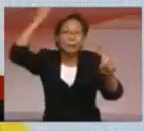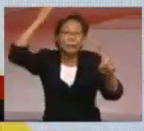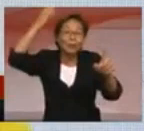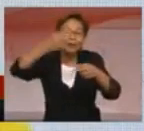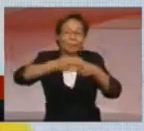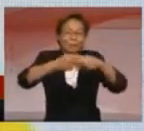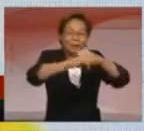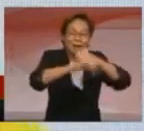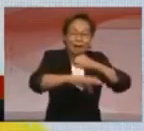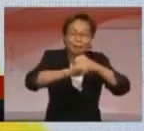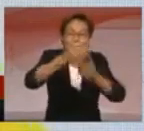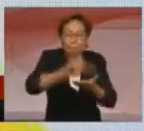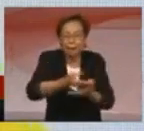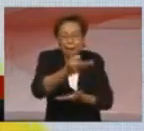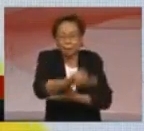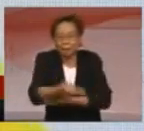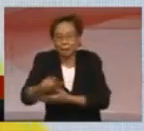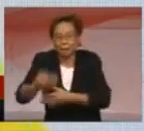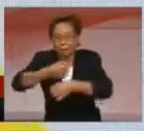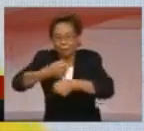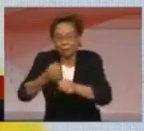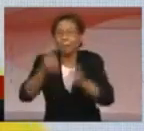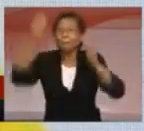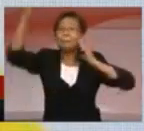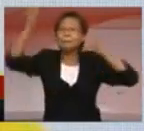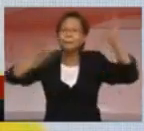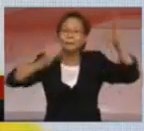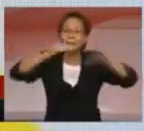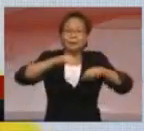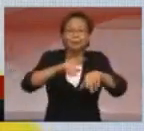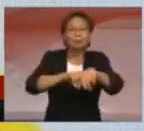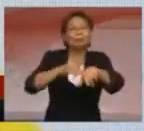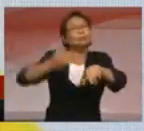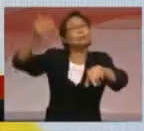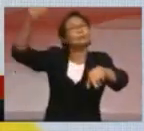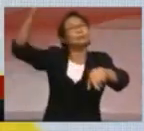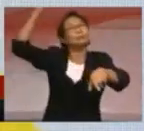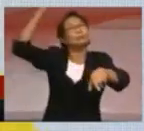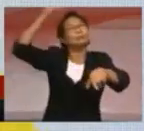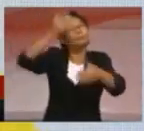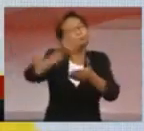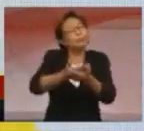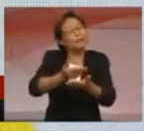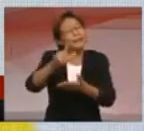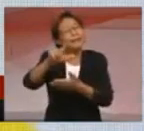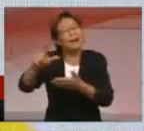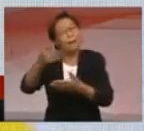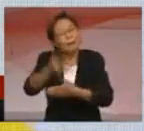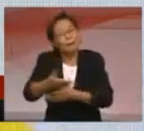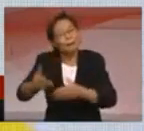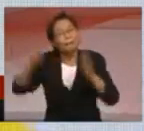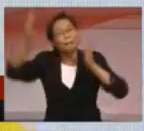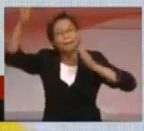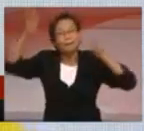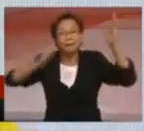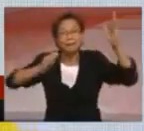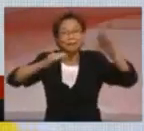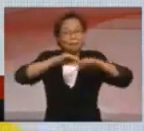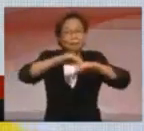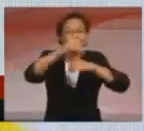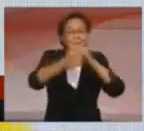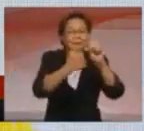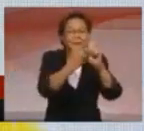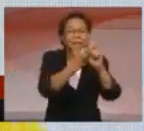nama kempen beli barangan buatan Malaysia pada masa tersebut. Kempen beli barangan Malaysia